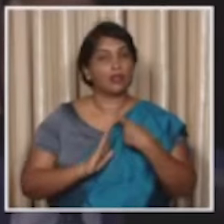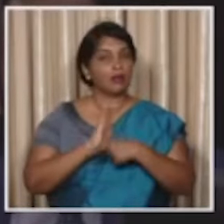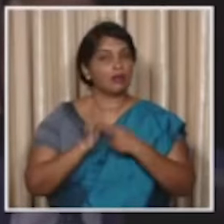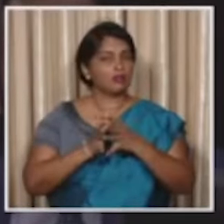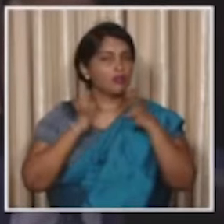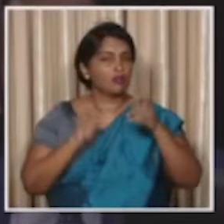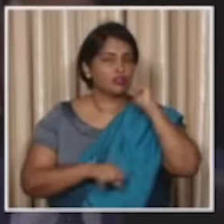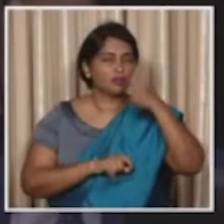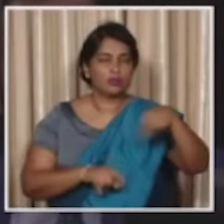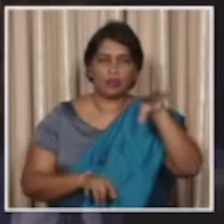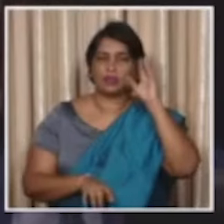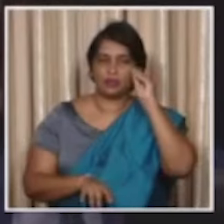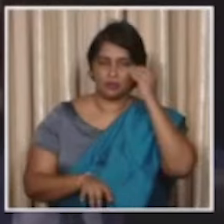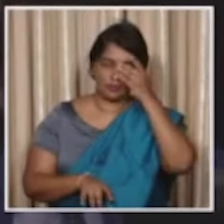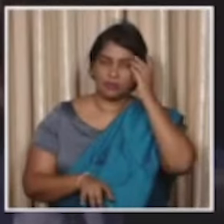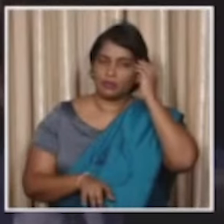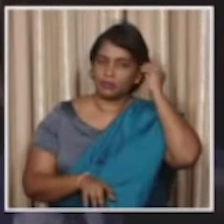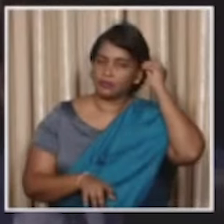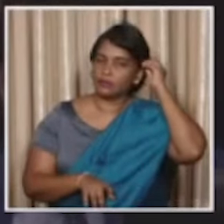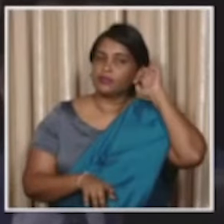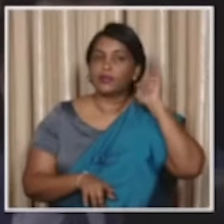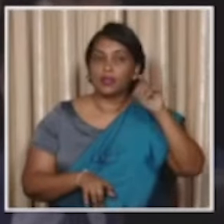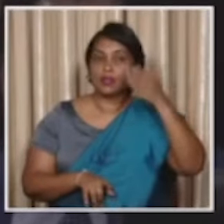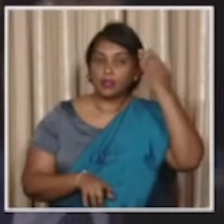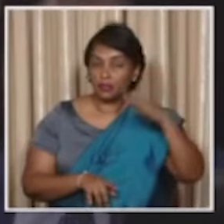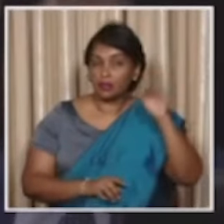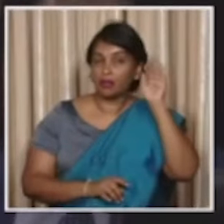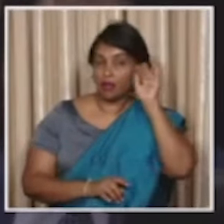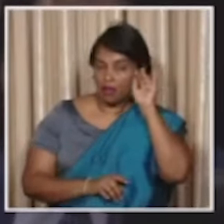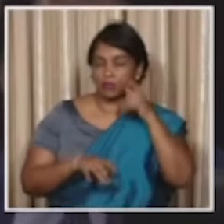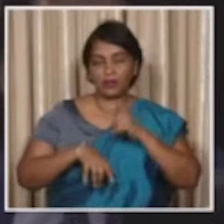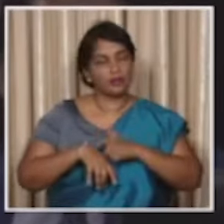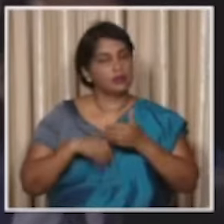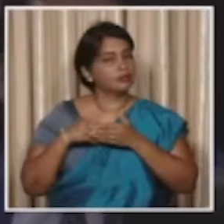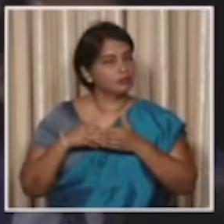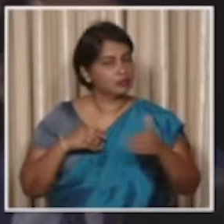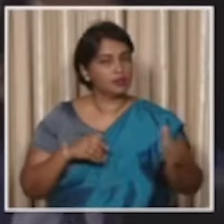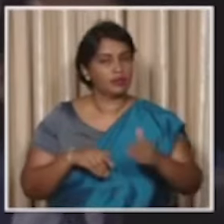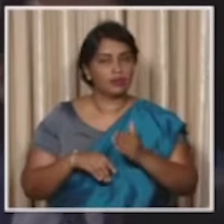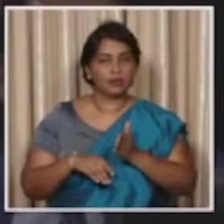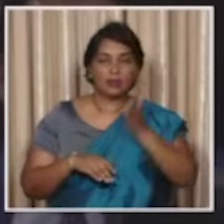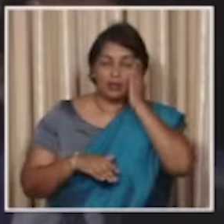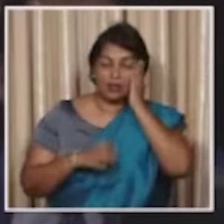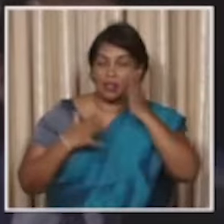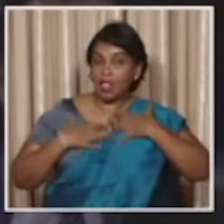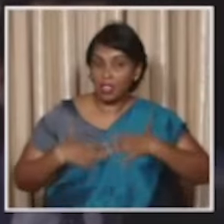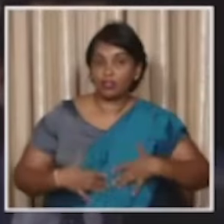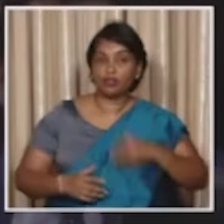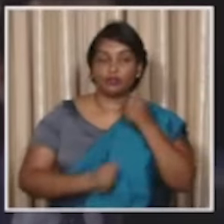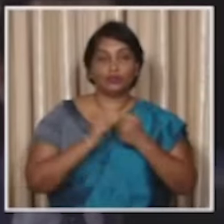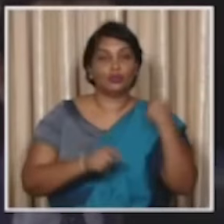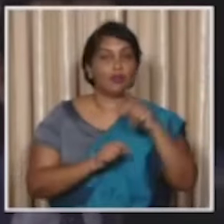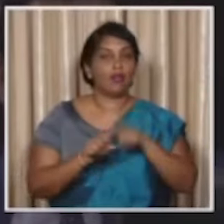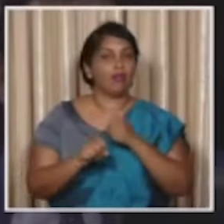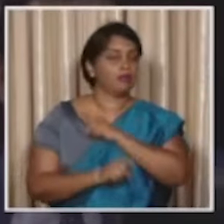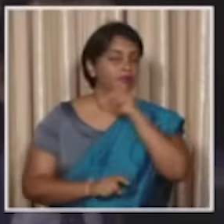බහුතරය ජනතාව දැනගත්තා. එතුමගේ මරණය අහපු වෙලාවෙ ඉඳලා නිදාගෙන හිටපු ඇඳුම් වලින් තමයි සමහර මිනිස්සු ආවේ